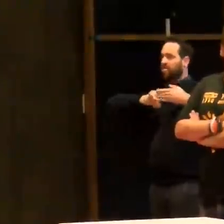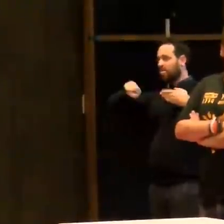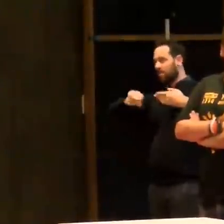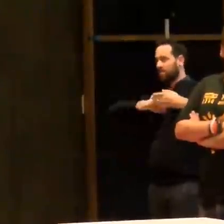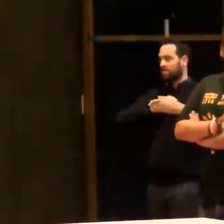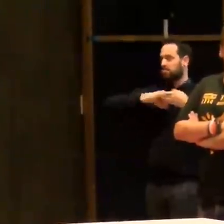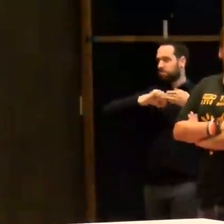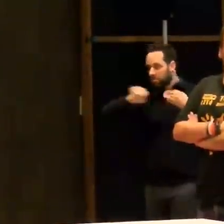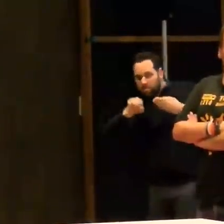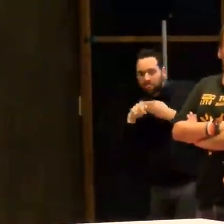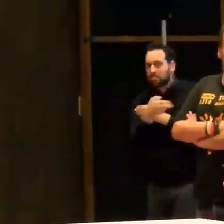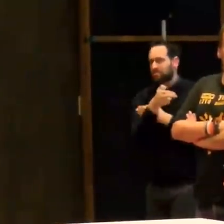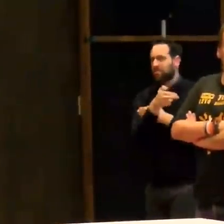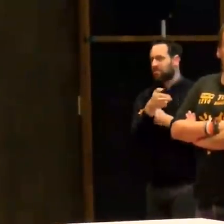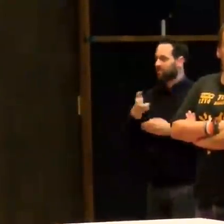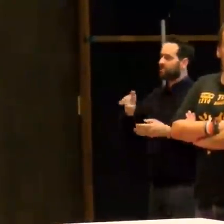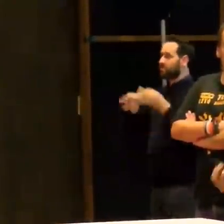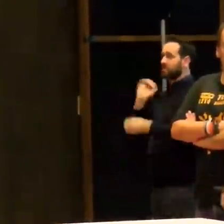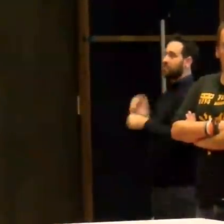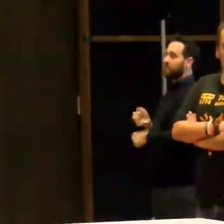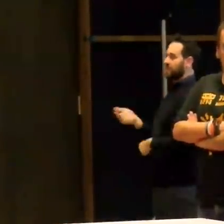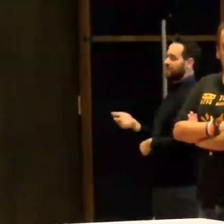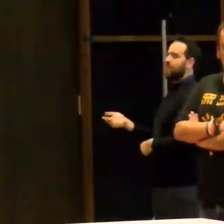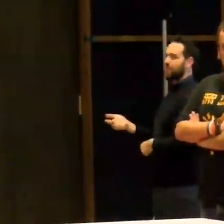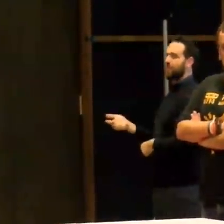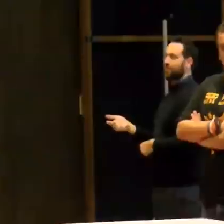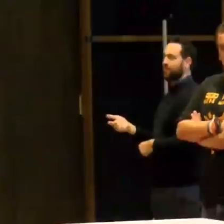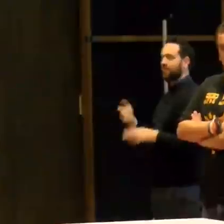Quand il y a besoin, quand il n'y a pas d'autre solution,